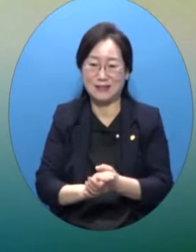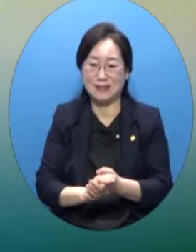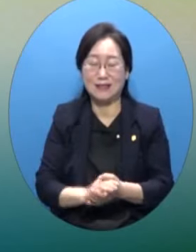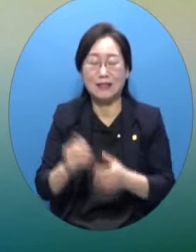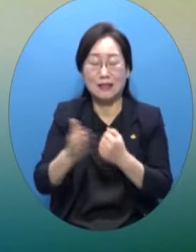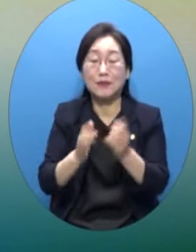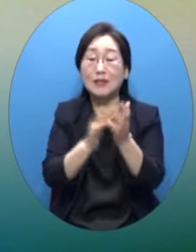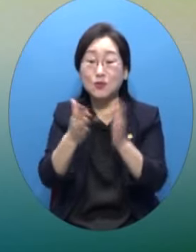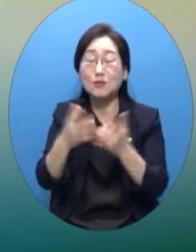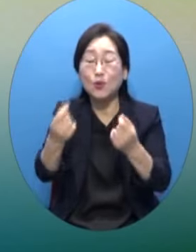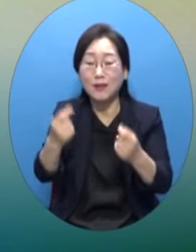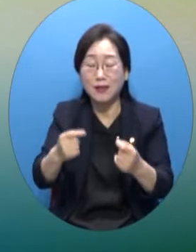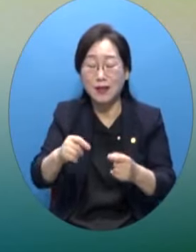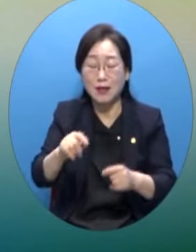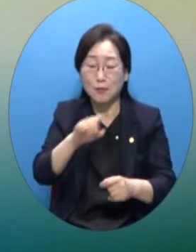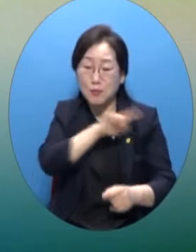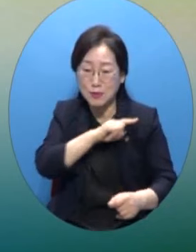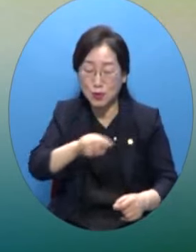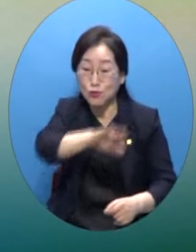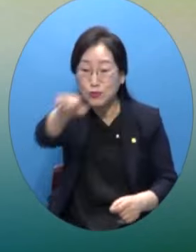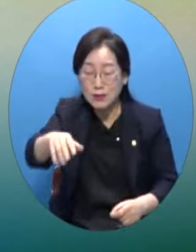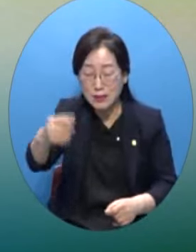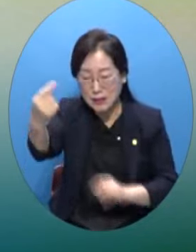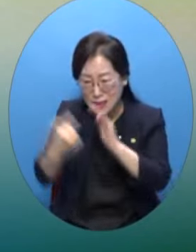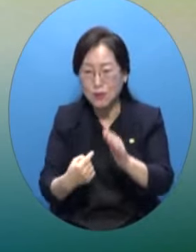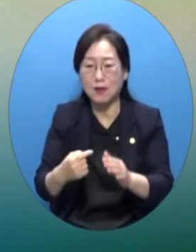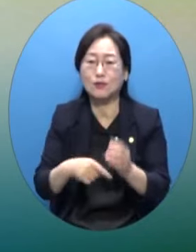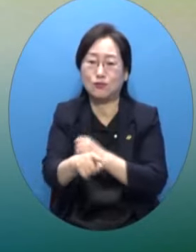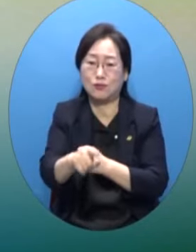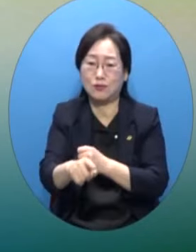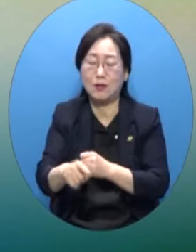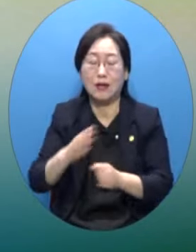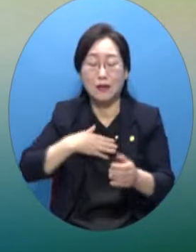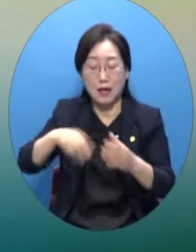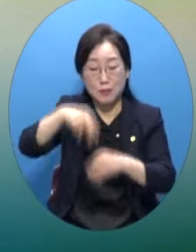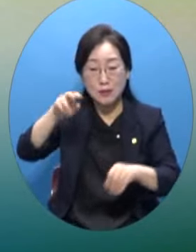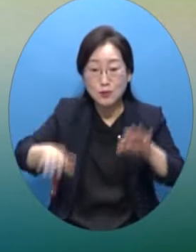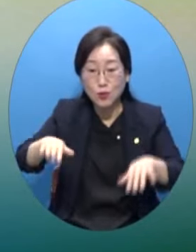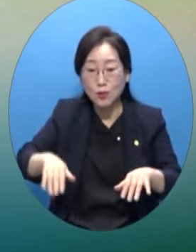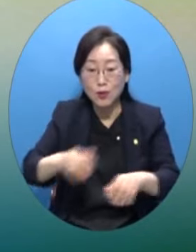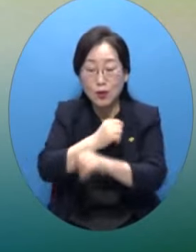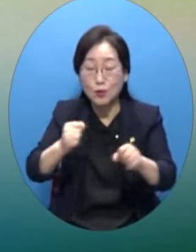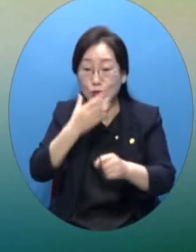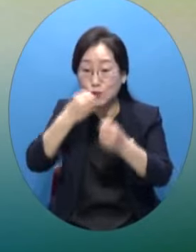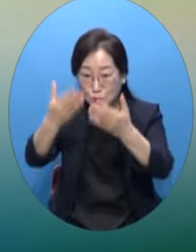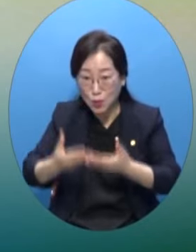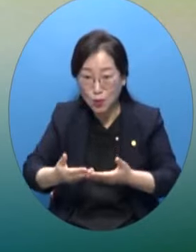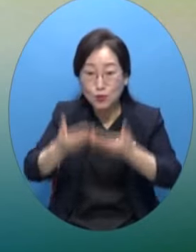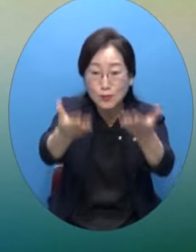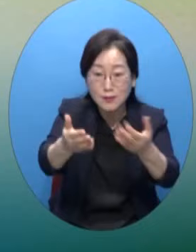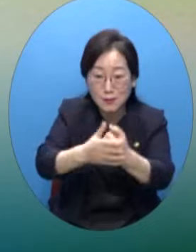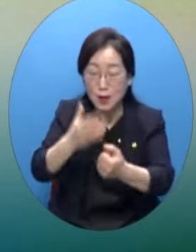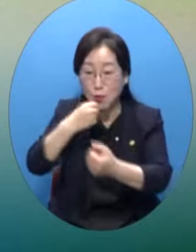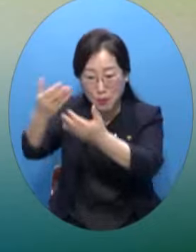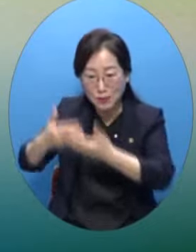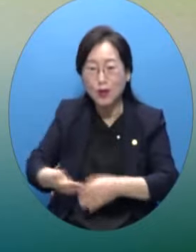예수님도 우리에게 먼저 찾아오신 것입니다. 제가 빈손으로 용서의 축복을 받았다면 여러분도 복을 받을 수